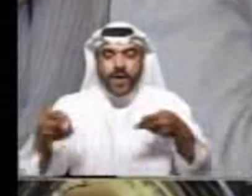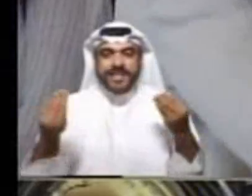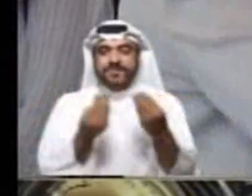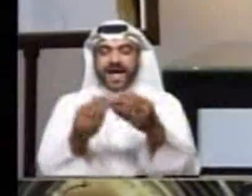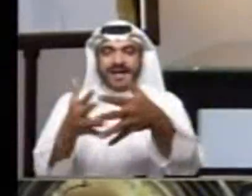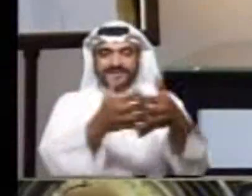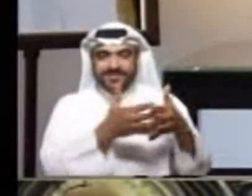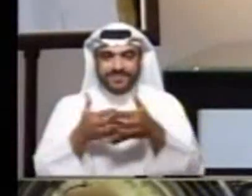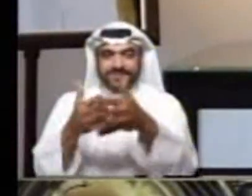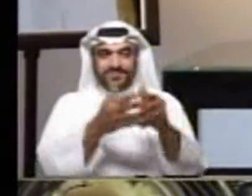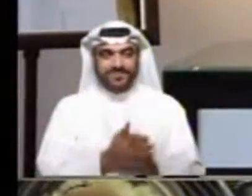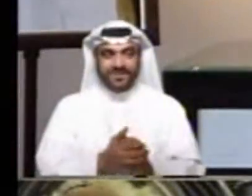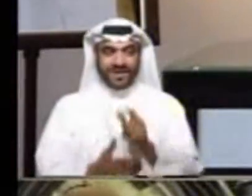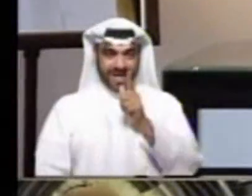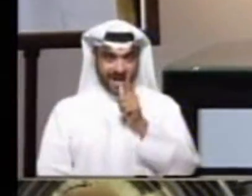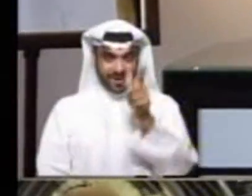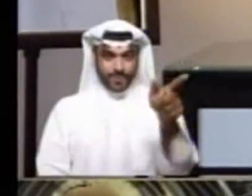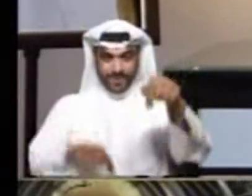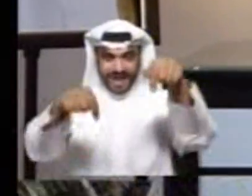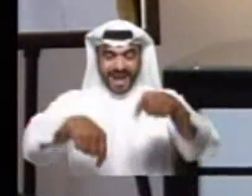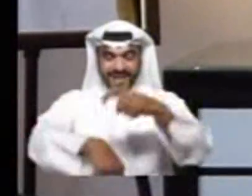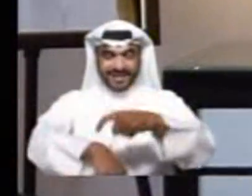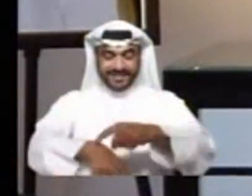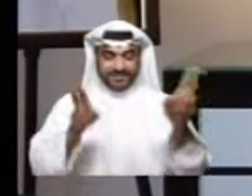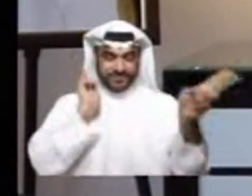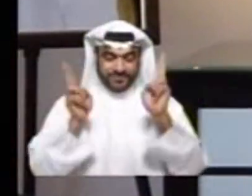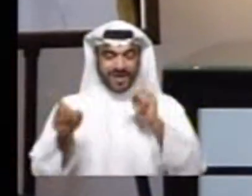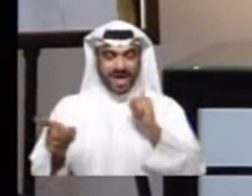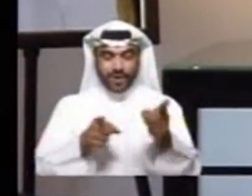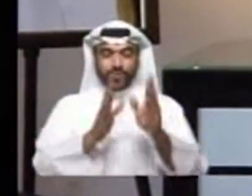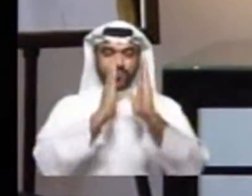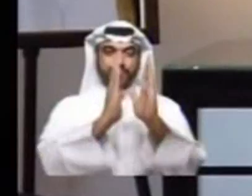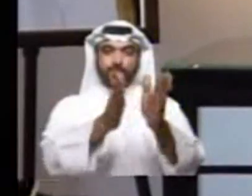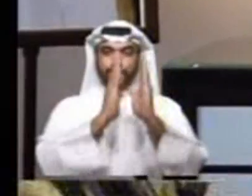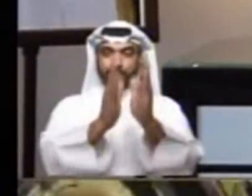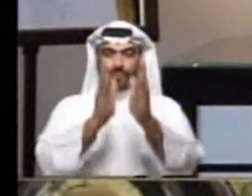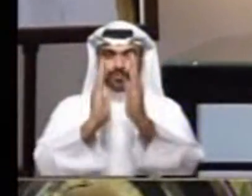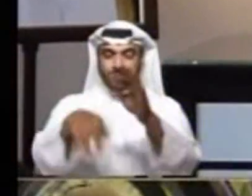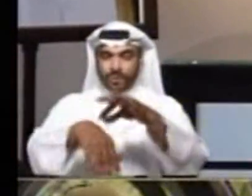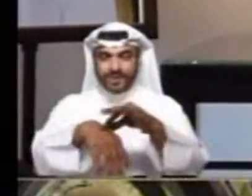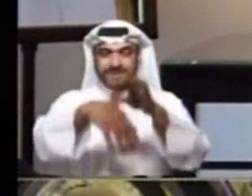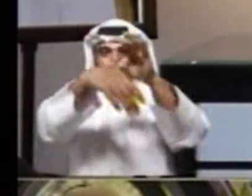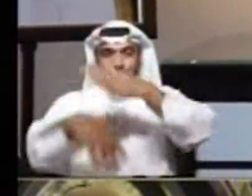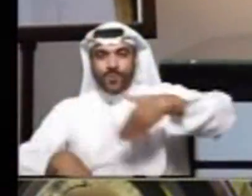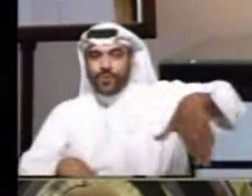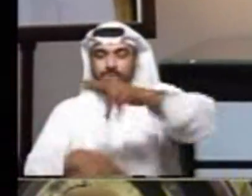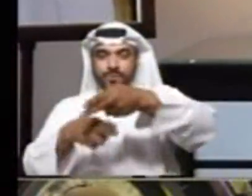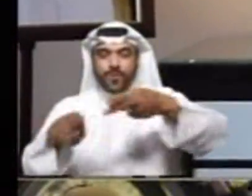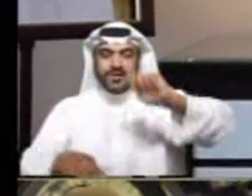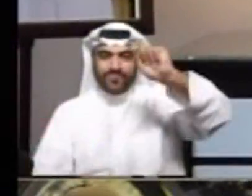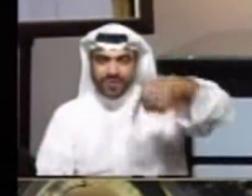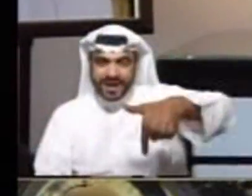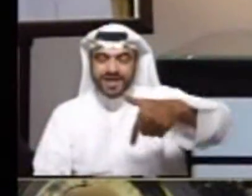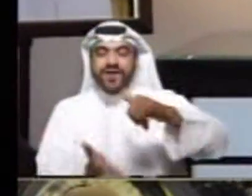والكويت. أنتهز هذه المناسبة لأزف البشرى للمواطنين الكويتيين المتواجدين في الساحل الشرقي في الولايات